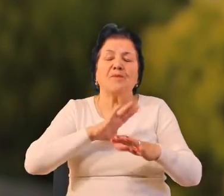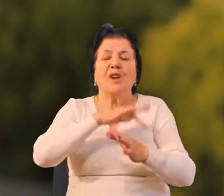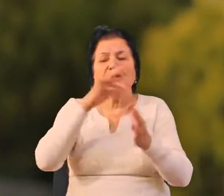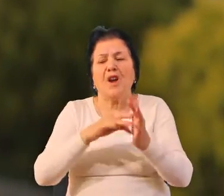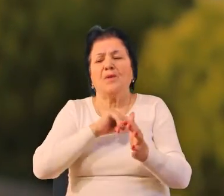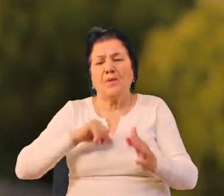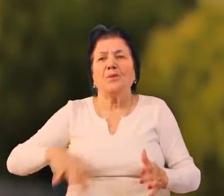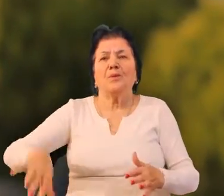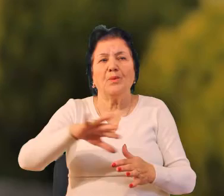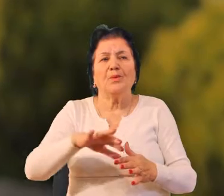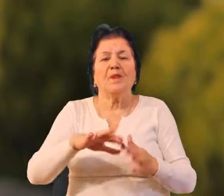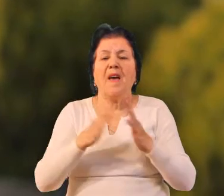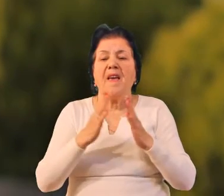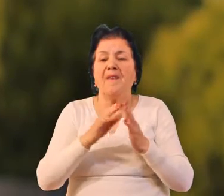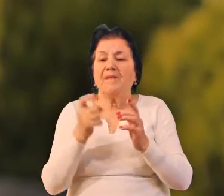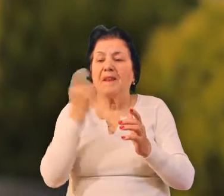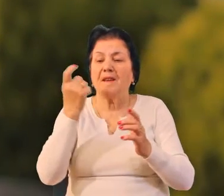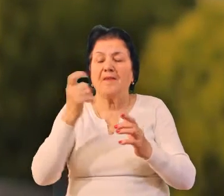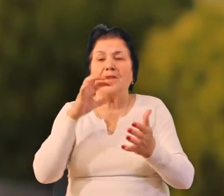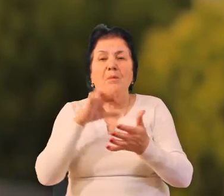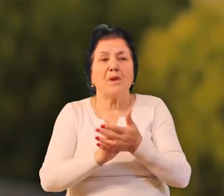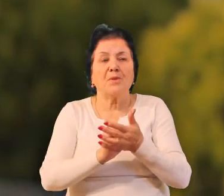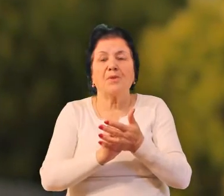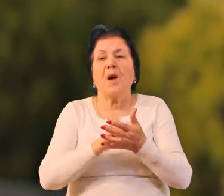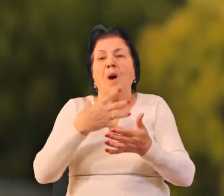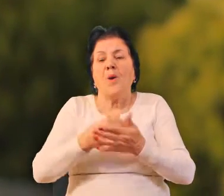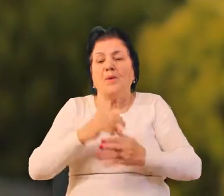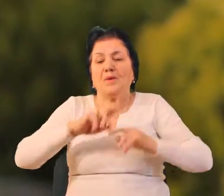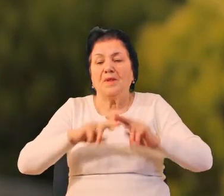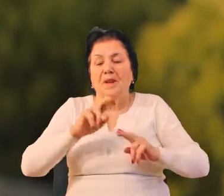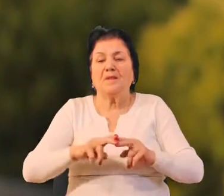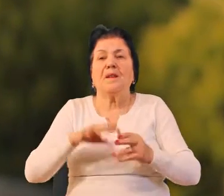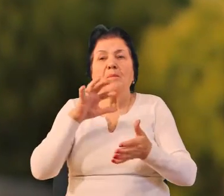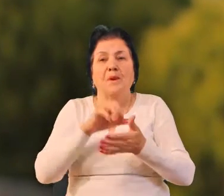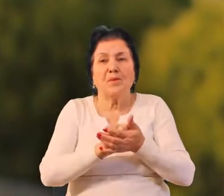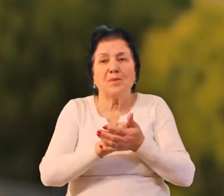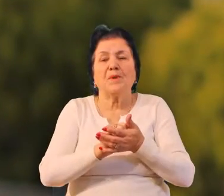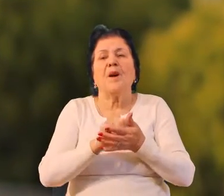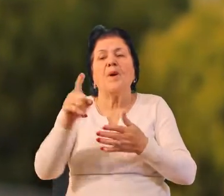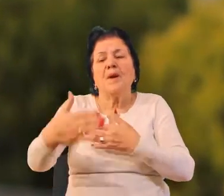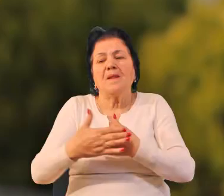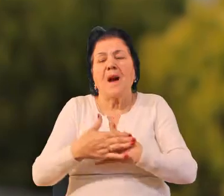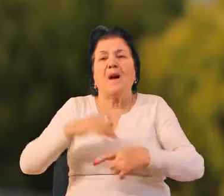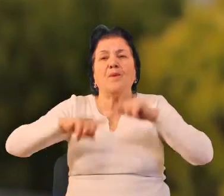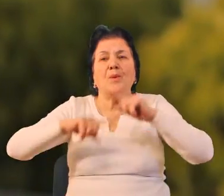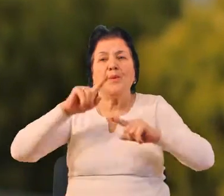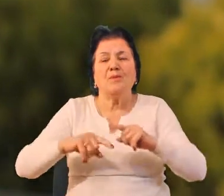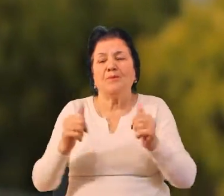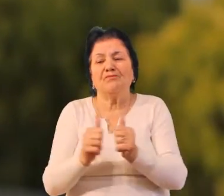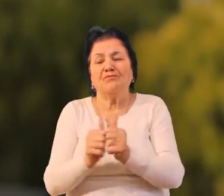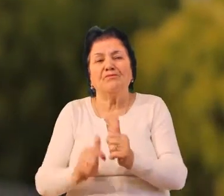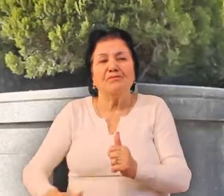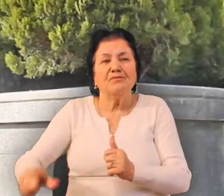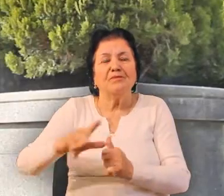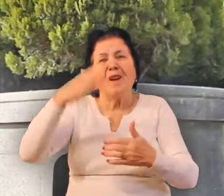kənd yerlərində ola bilsin ki, elə şəhərin özündə də öz təsərrüfatı ilə məşğuldursa, öz ticarəti ilə məşğuldursa, yaxud da